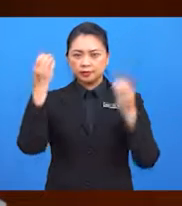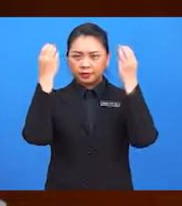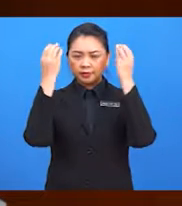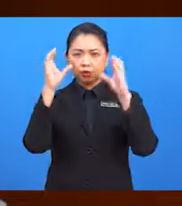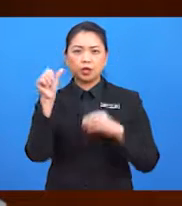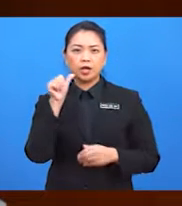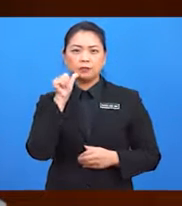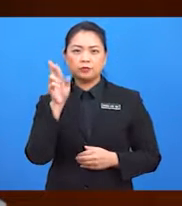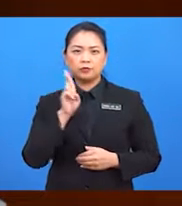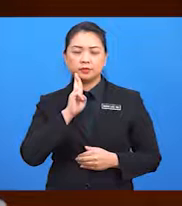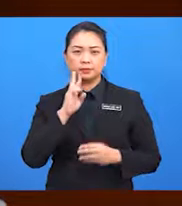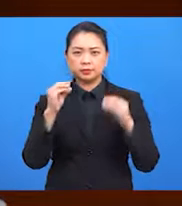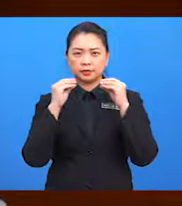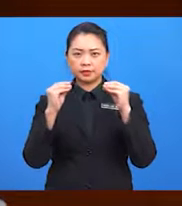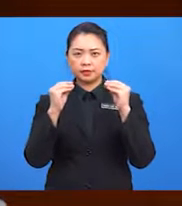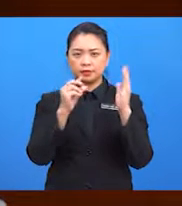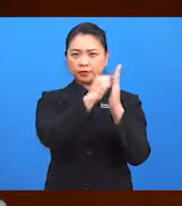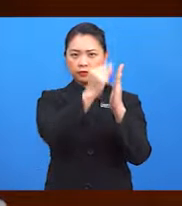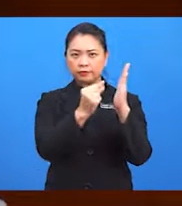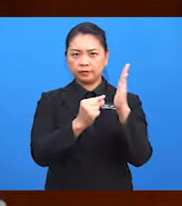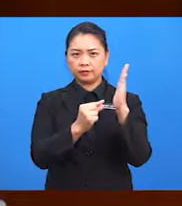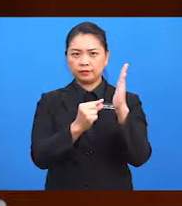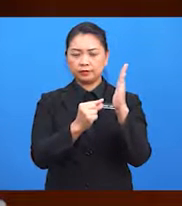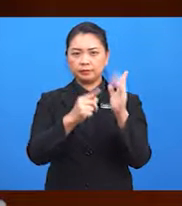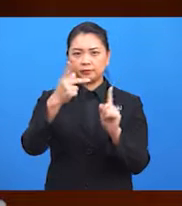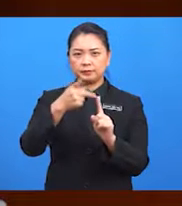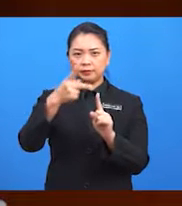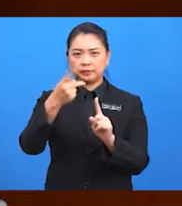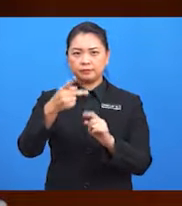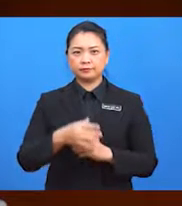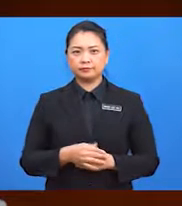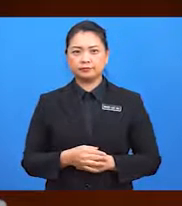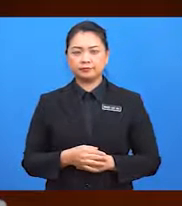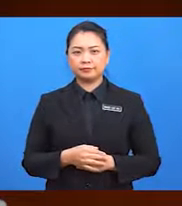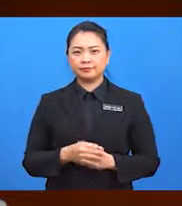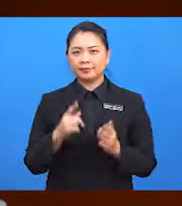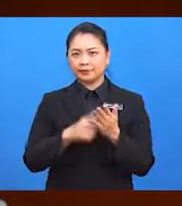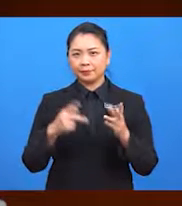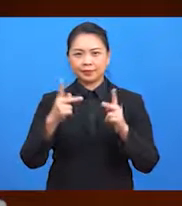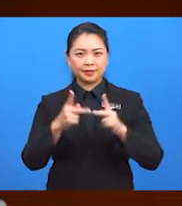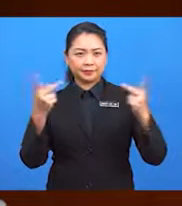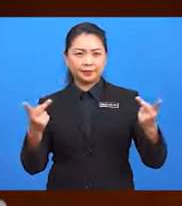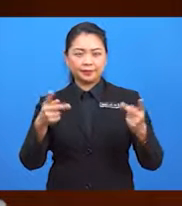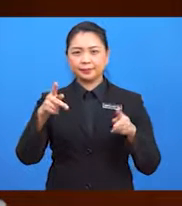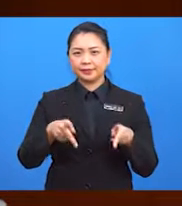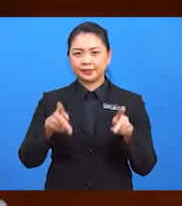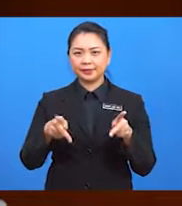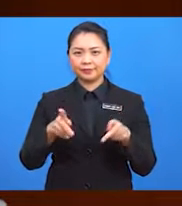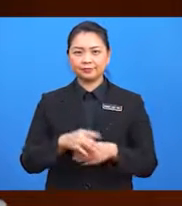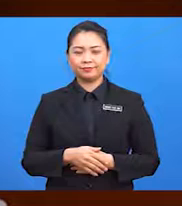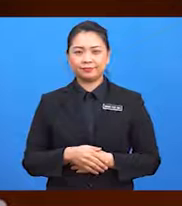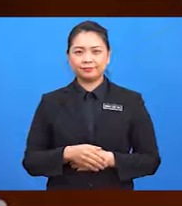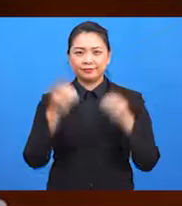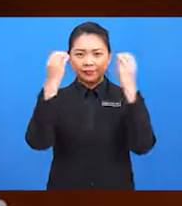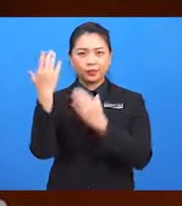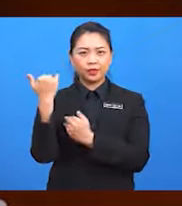Rahim, pengajar grafik di Kolej Vokasional Balik Pulau, Pulau Pinang. Apa khabar pelajar sekalian? Saya